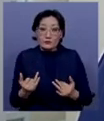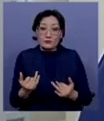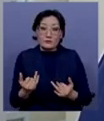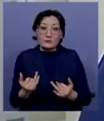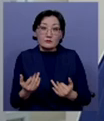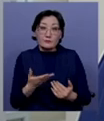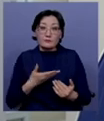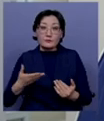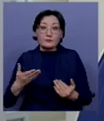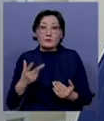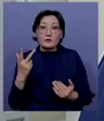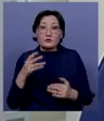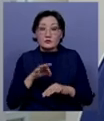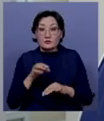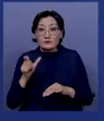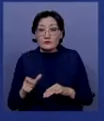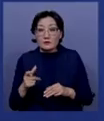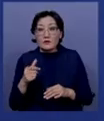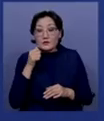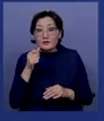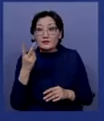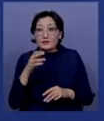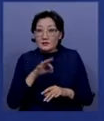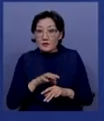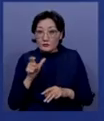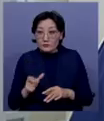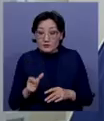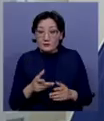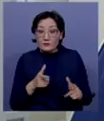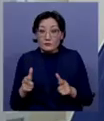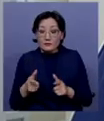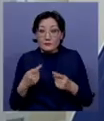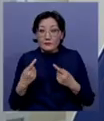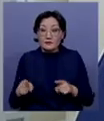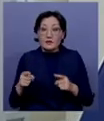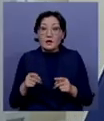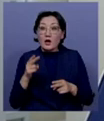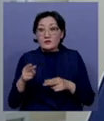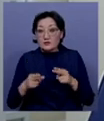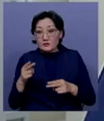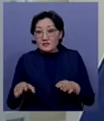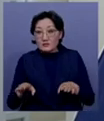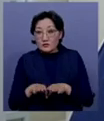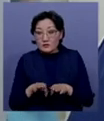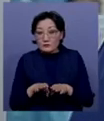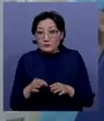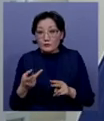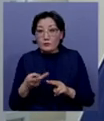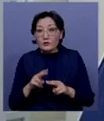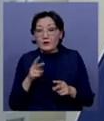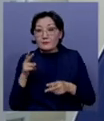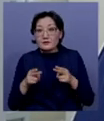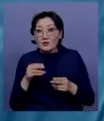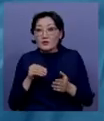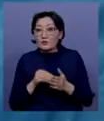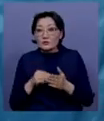біз 3 науқас, ертеңге 2 науқасты дайындадық. Басқа операциялармен салыстырғанда бұл операцияның құны